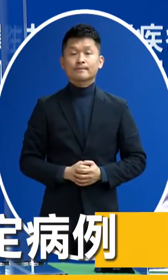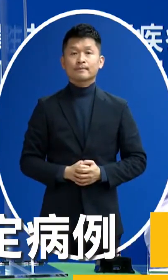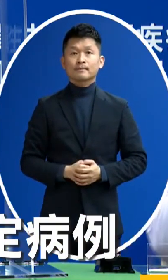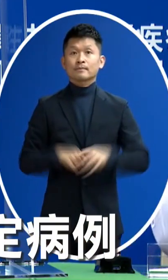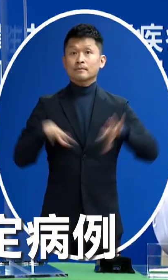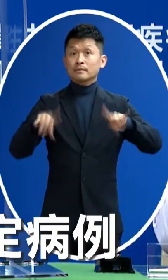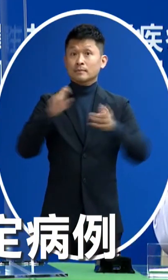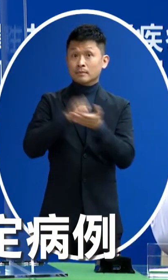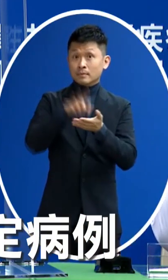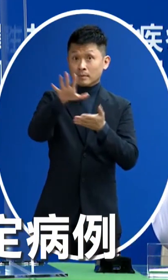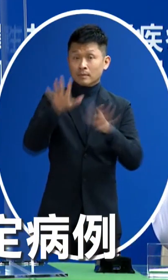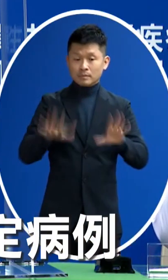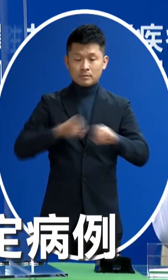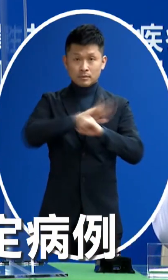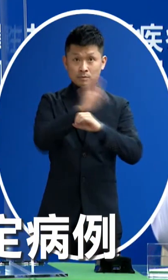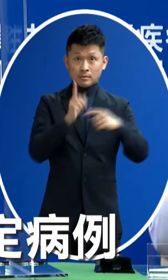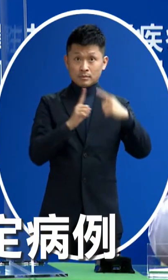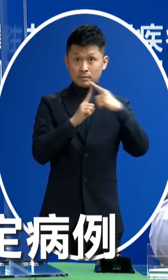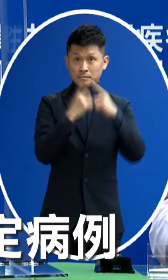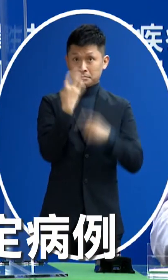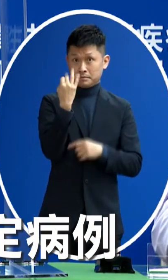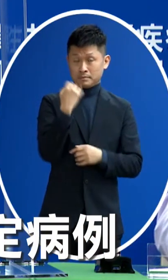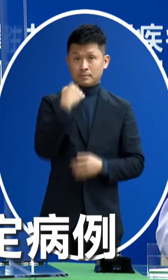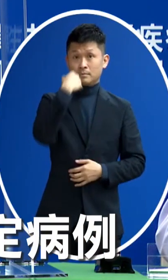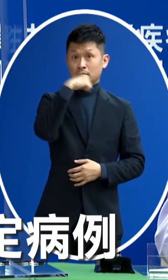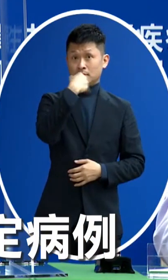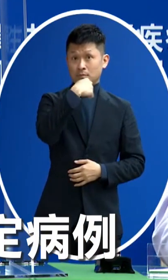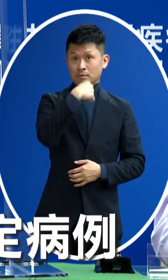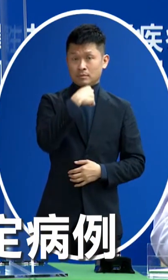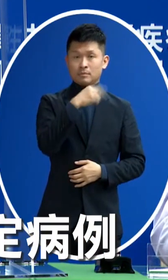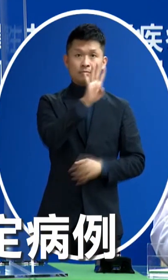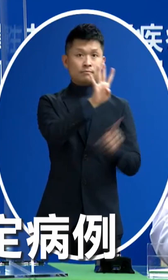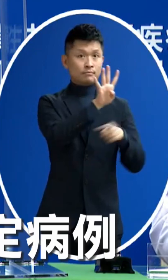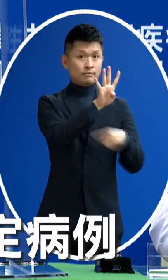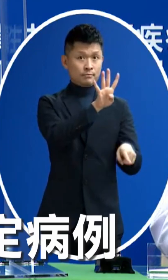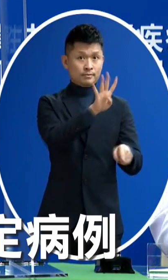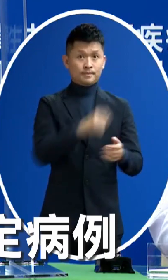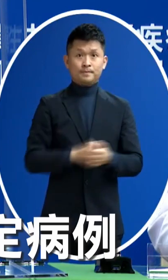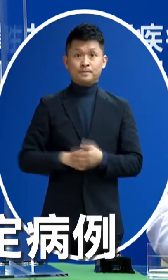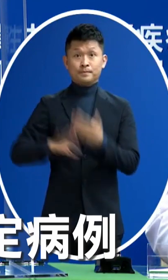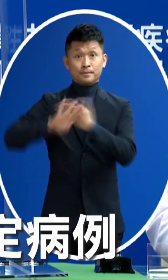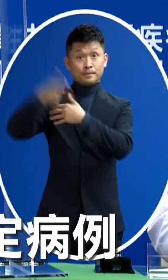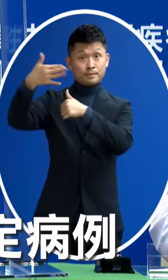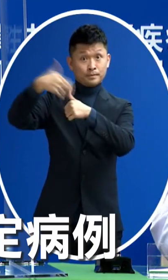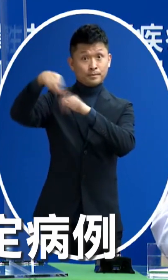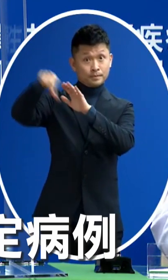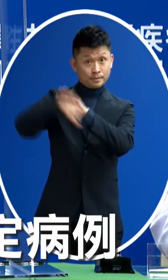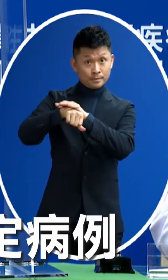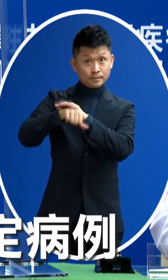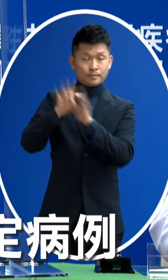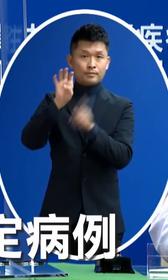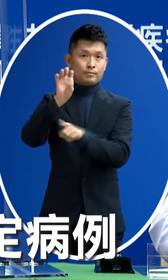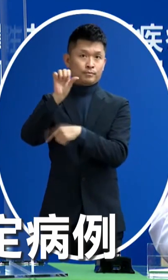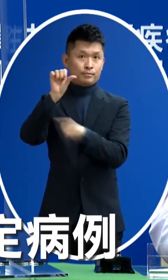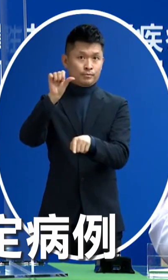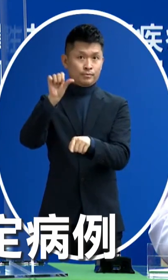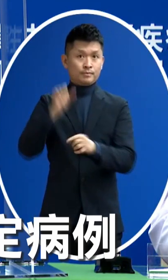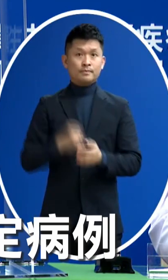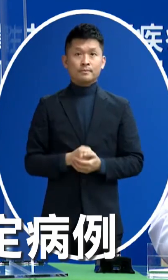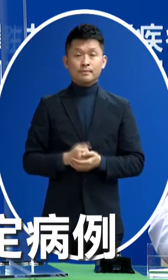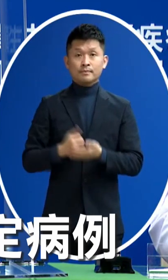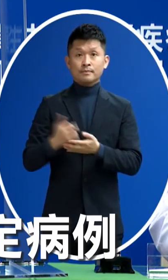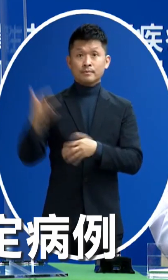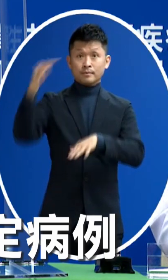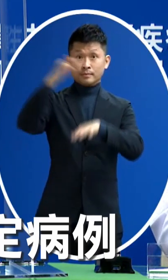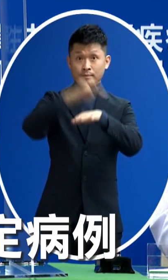那先跟大家报告今天的确定病例，本土的病例有4例，那境外移入的案例有45例，那落